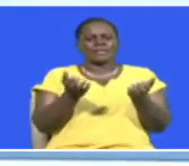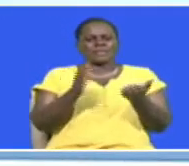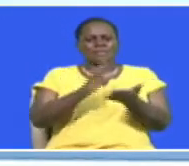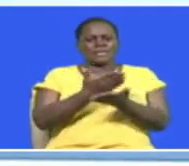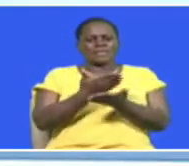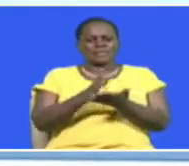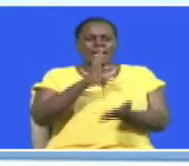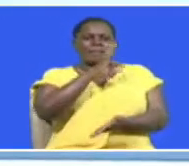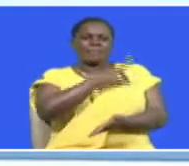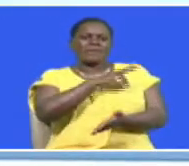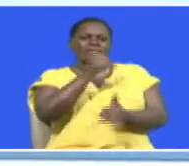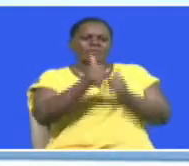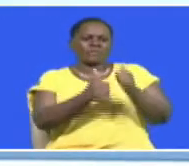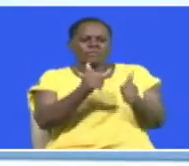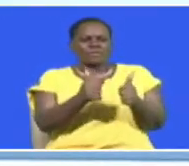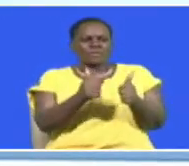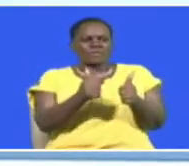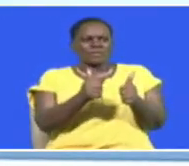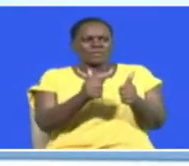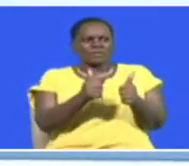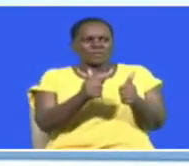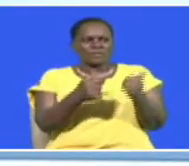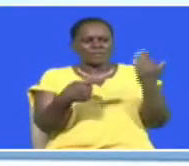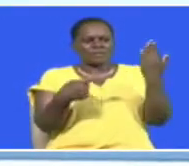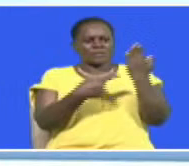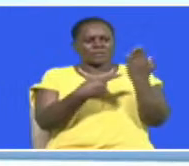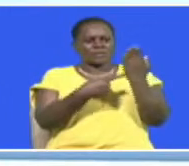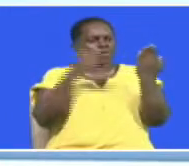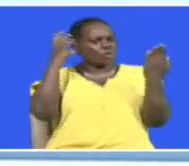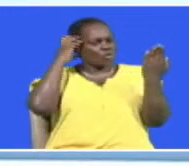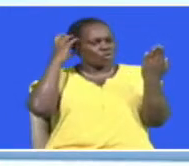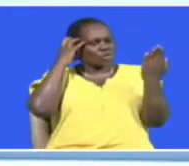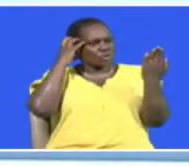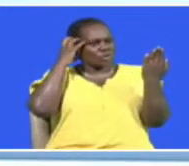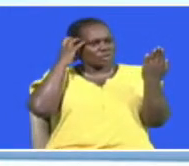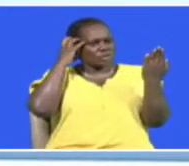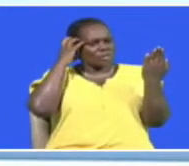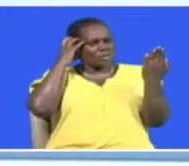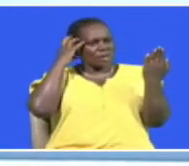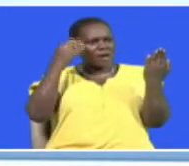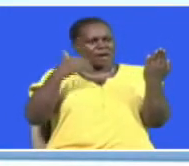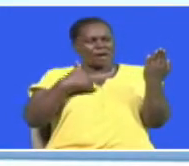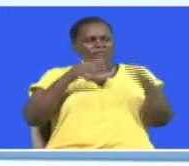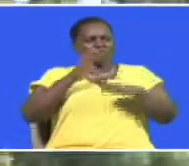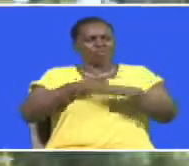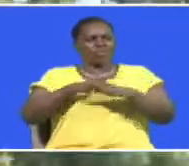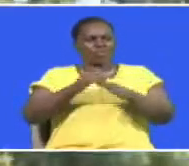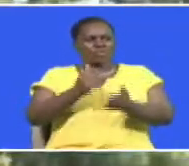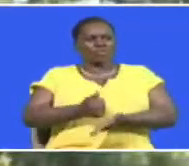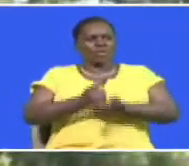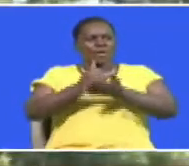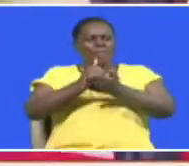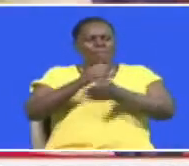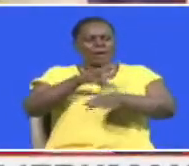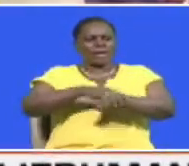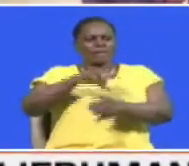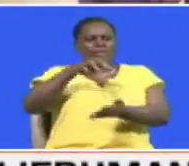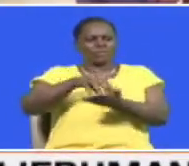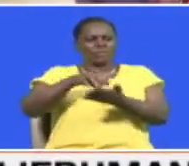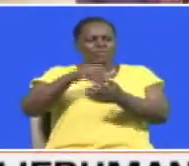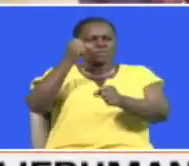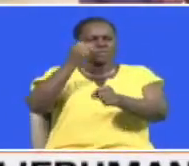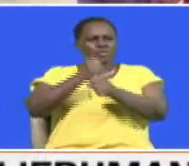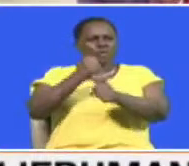sekta itakayofaidika ni ile ya vyuo vya kiufundi, huku waliohitimu na ujuzi ufao akisaidiwa kupata nafasi za